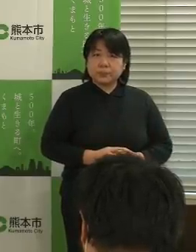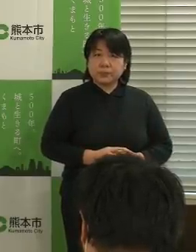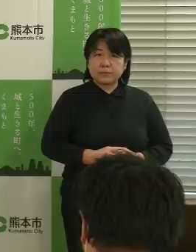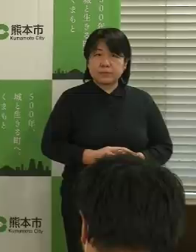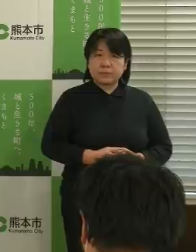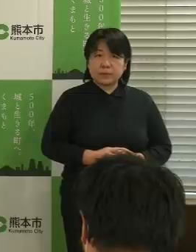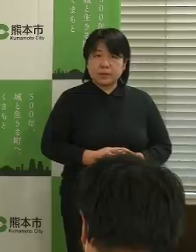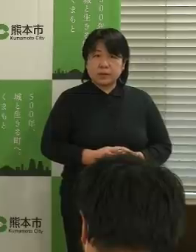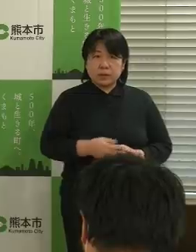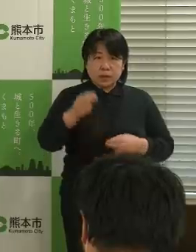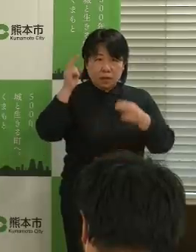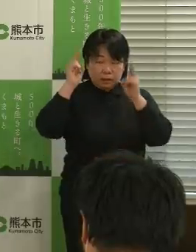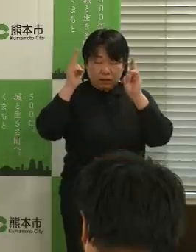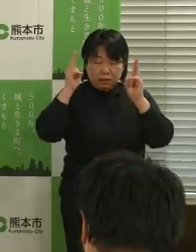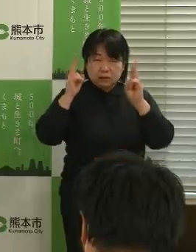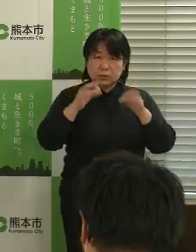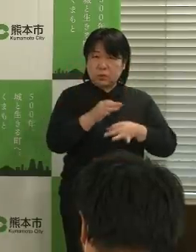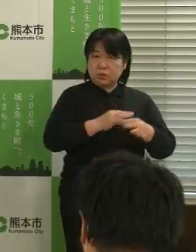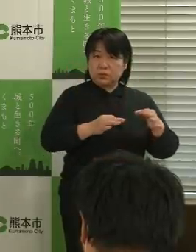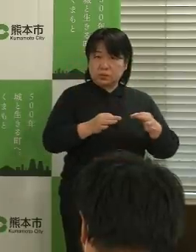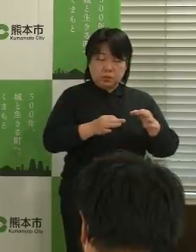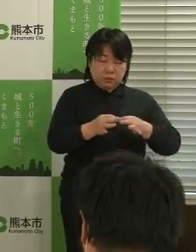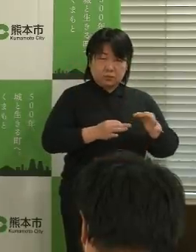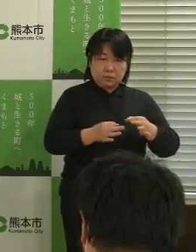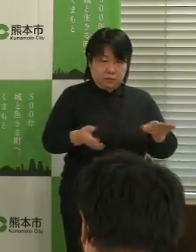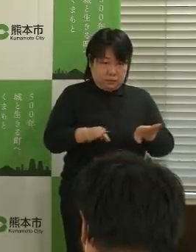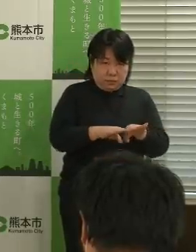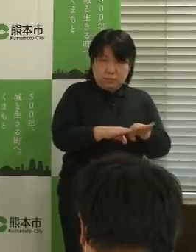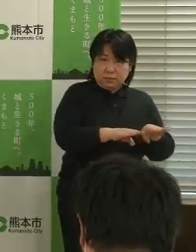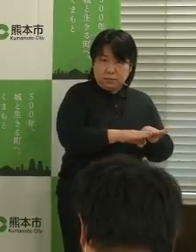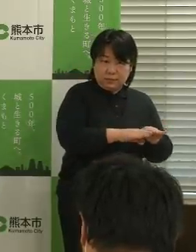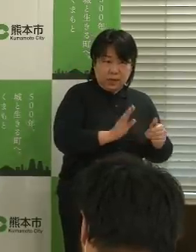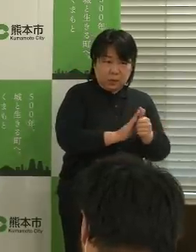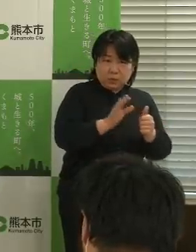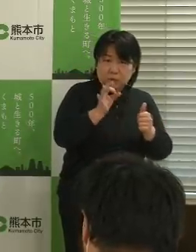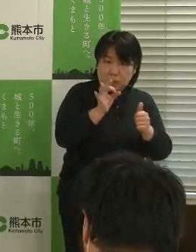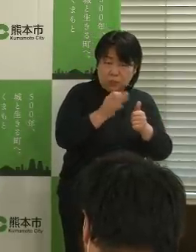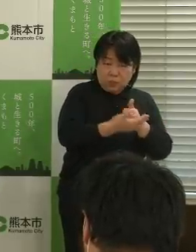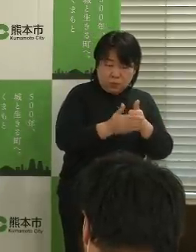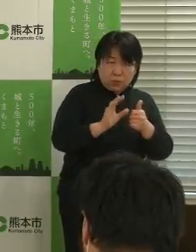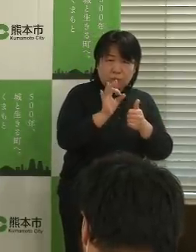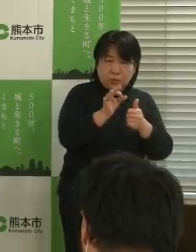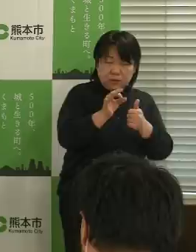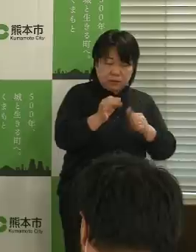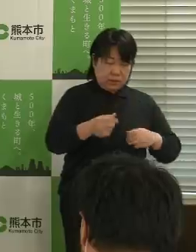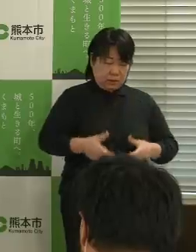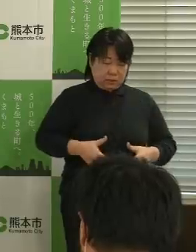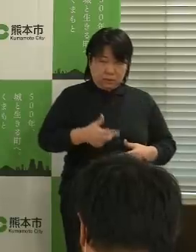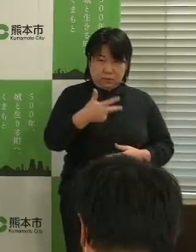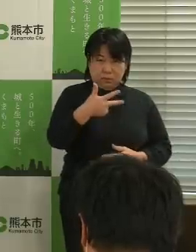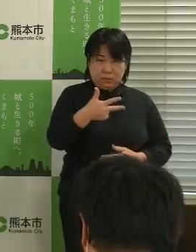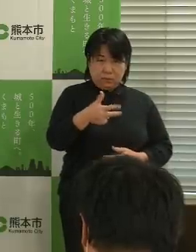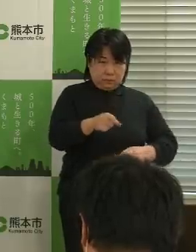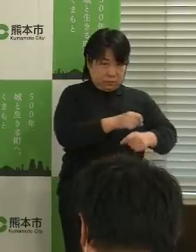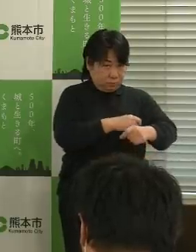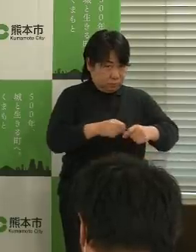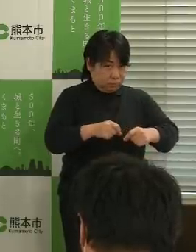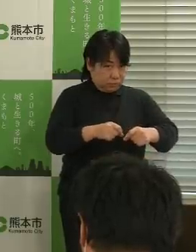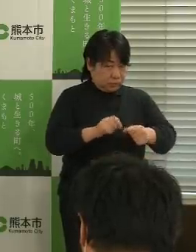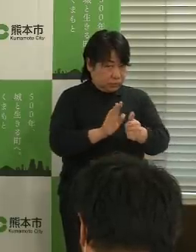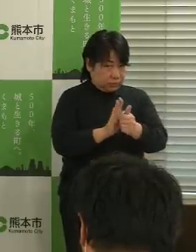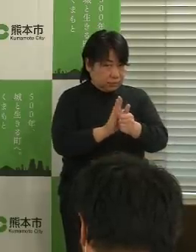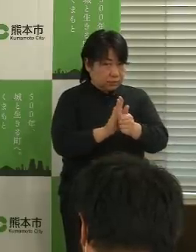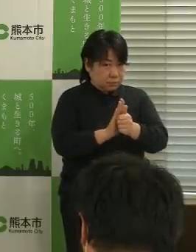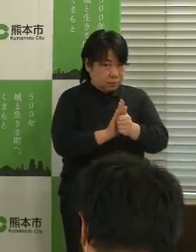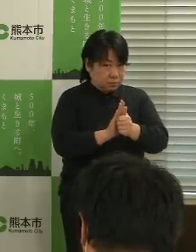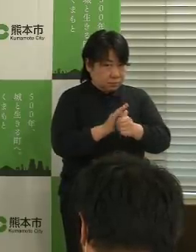休業された方への補償のところで、関連ですが、熊本市独自の支援策として、はい、なかなか